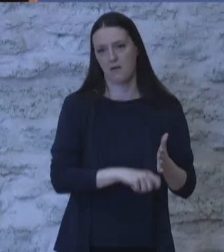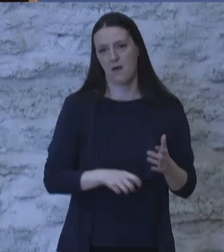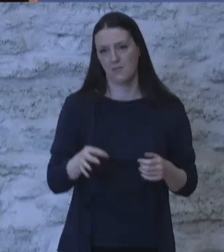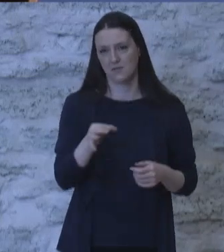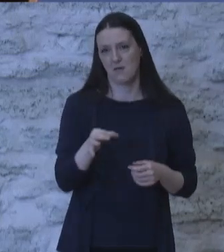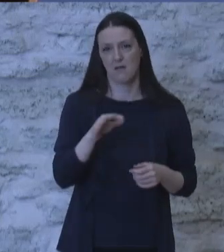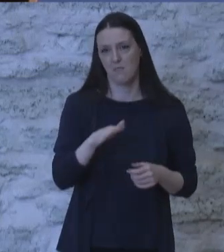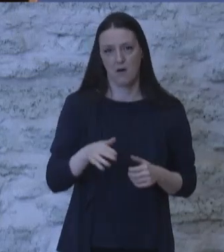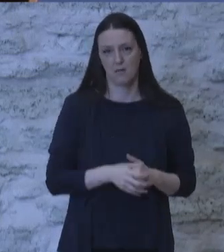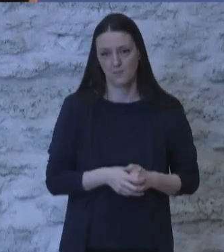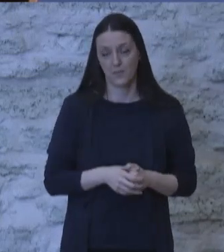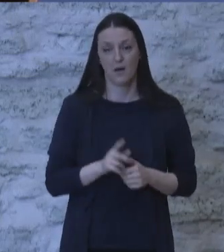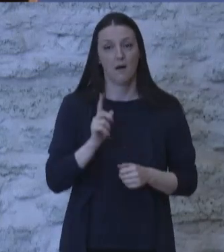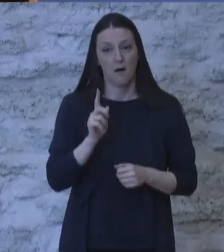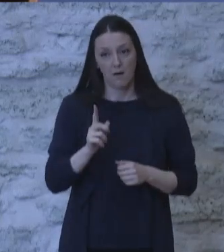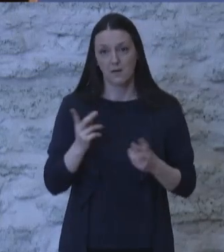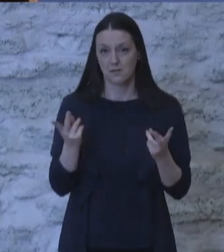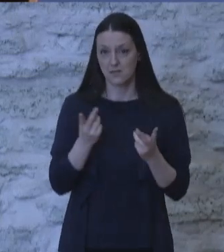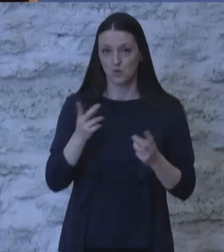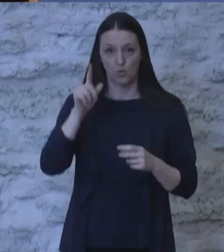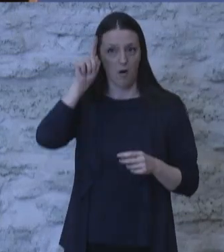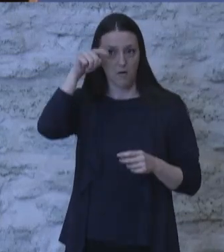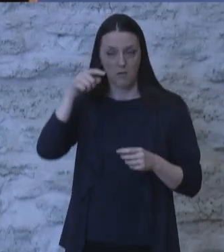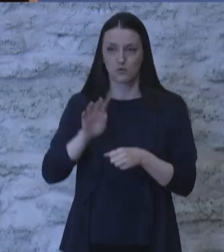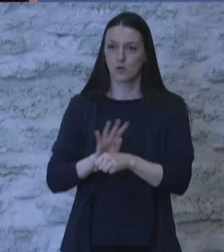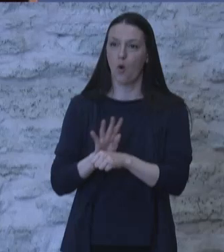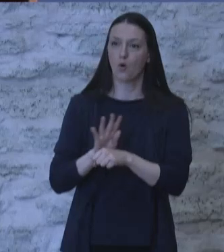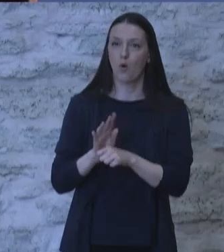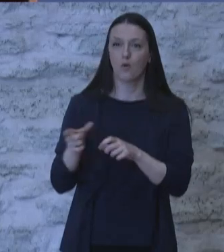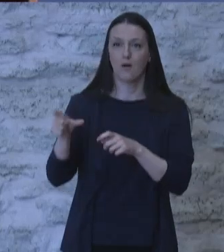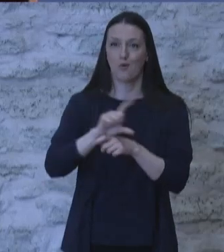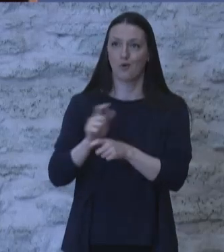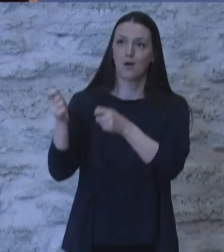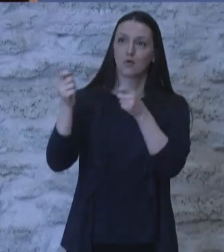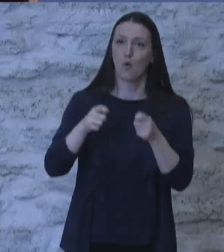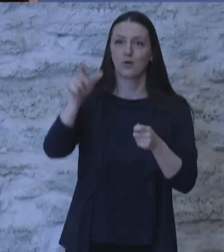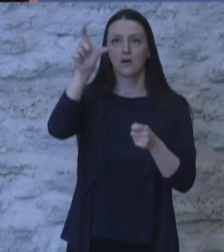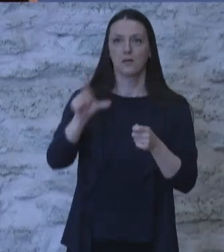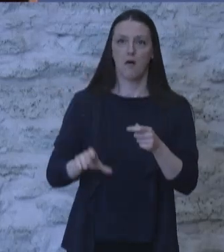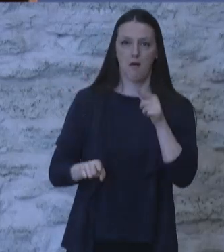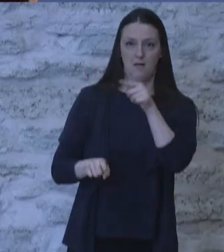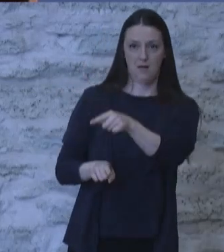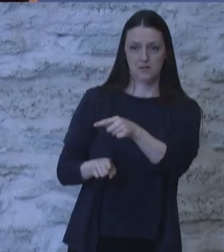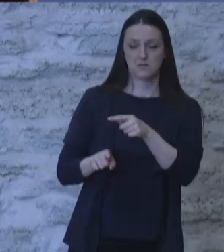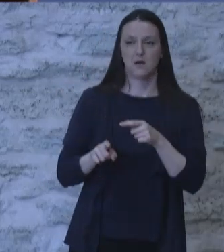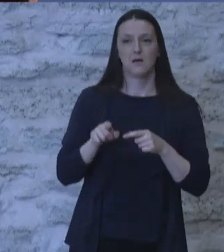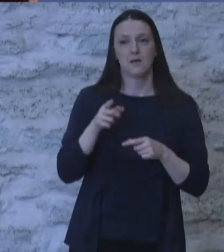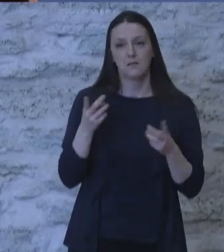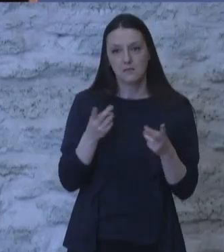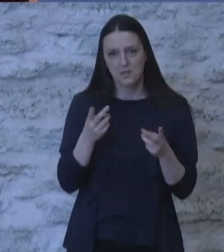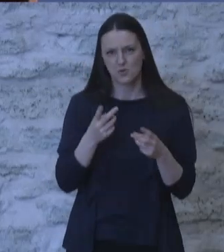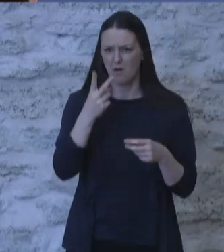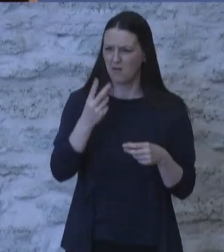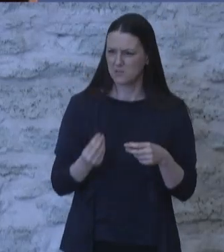arvamus, et Eestis see on tulnud see korona kõige rohkem sisse Itaaliast, oli see mis paar või tagasi mul